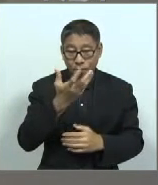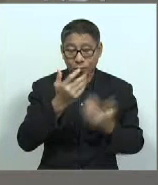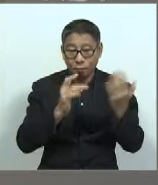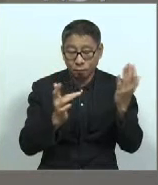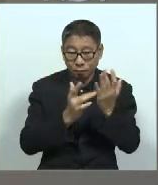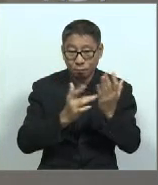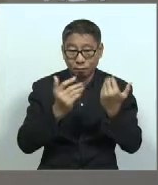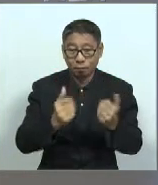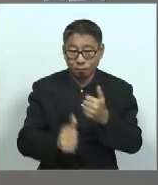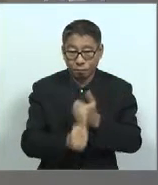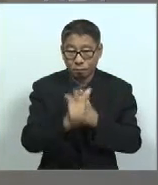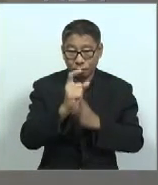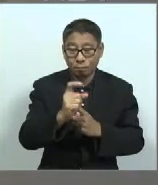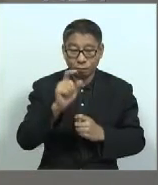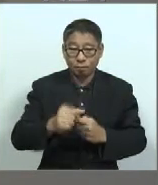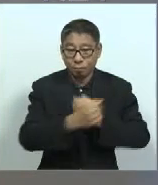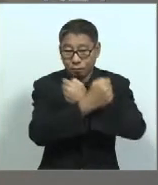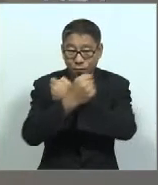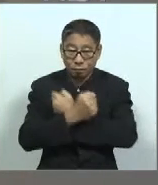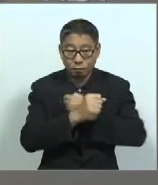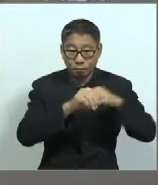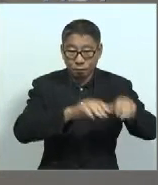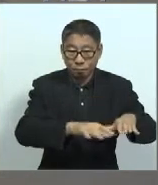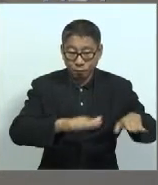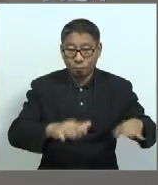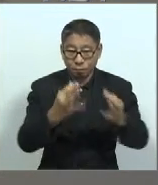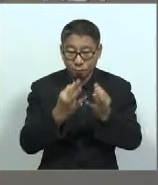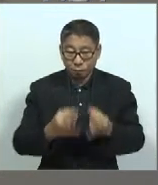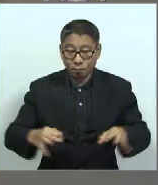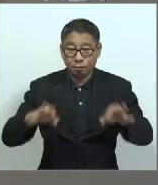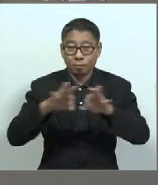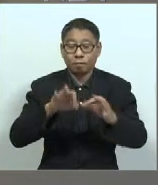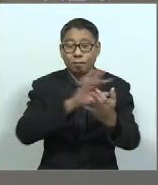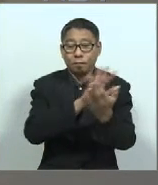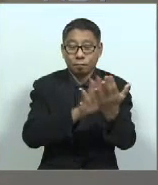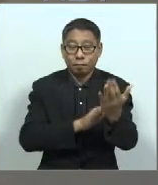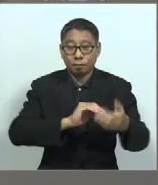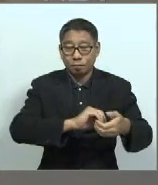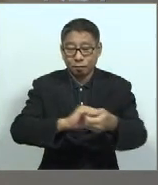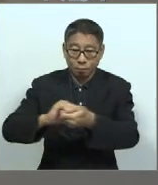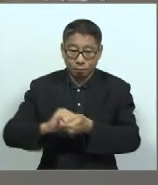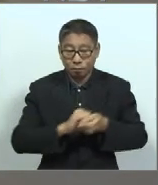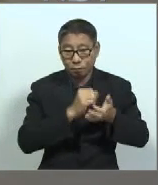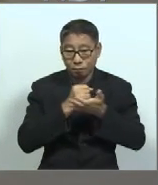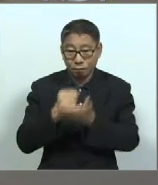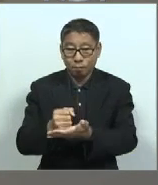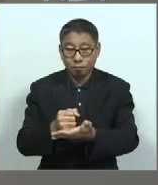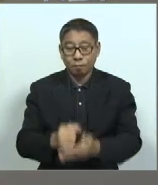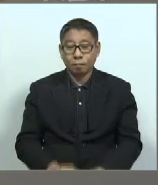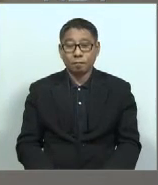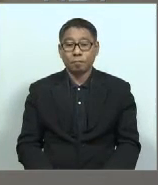มีอันตรายจึงต้องสร้างภูมิต้านทานให้กับเด็กซึ่งถือเป็นเรื่องสำคัญของประเทศที่จะต้องร่วมด้วยช่วยกันค่ะ